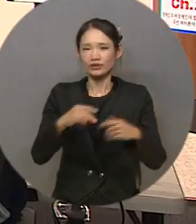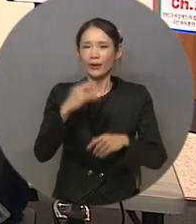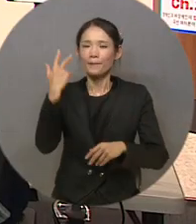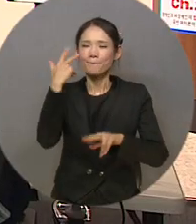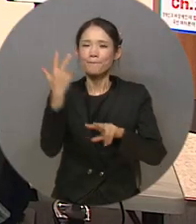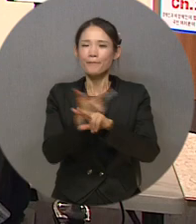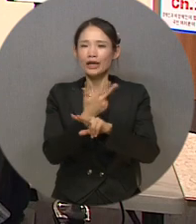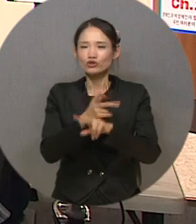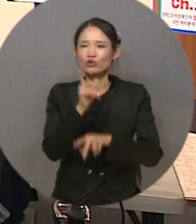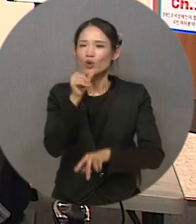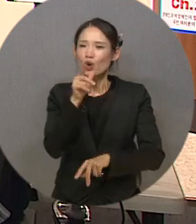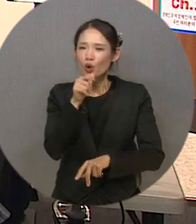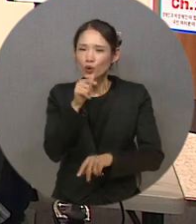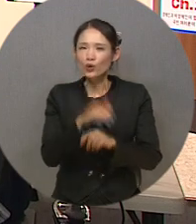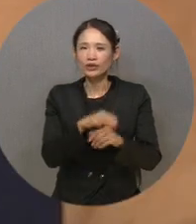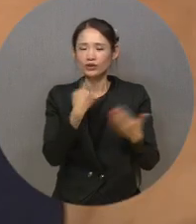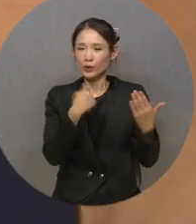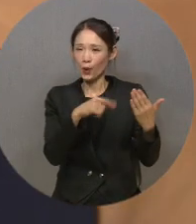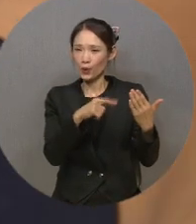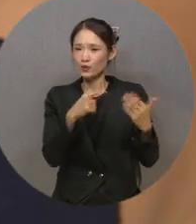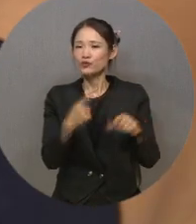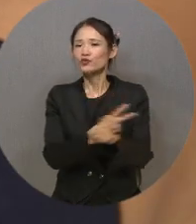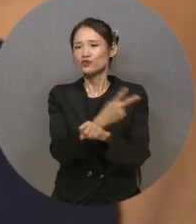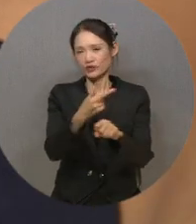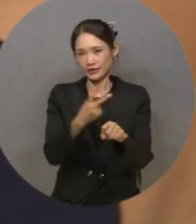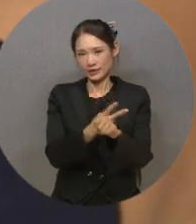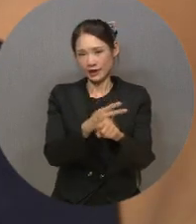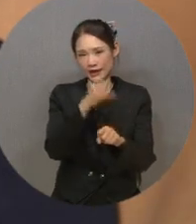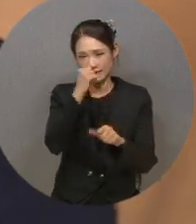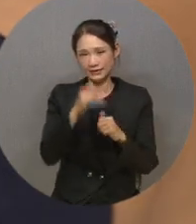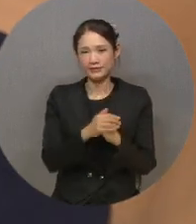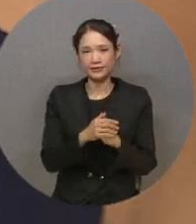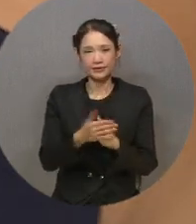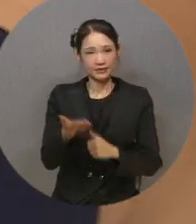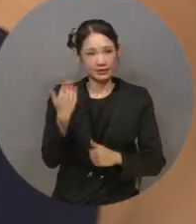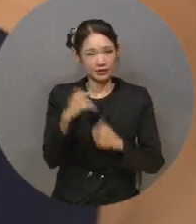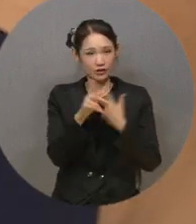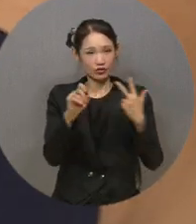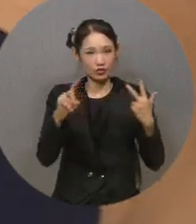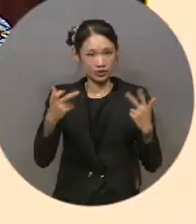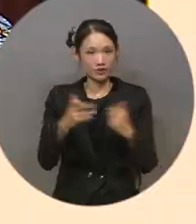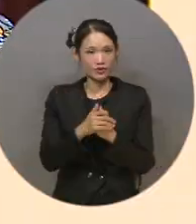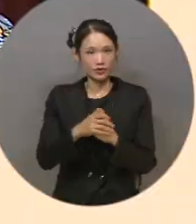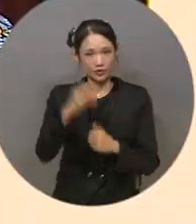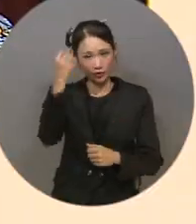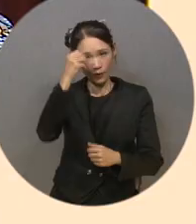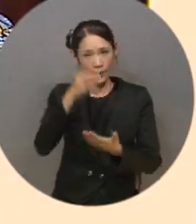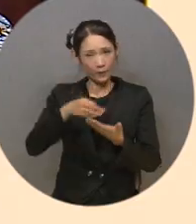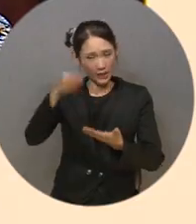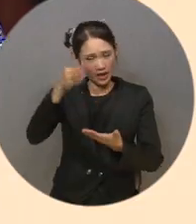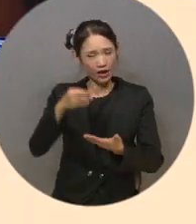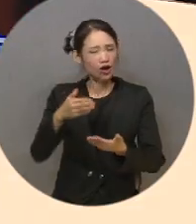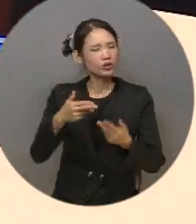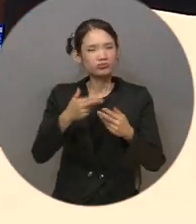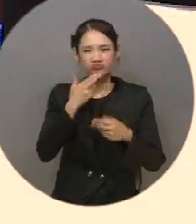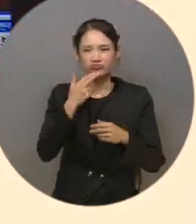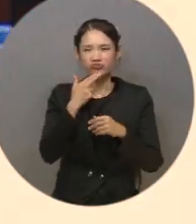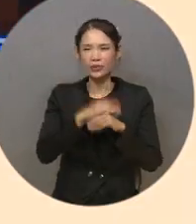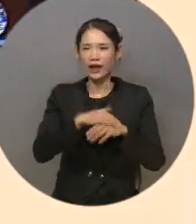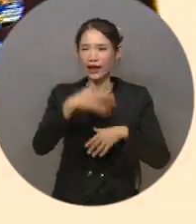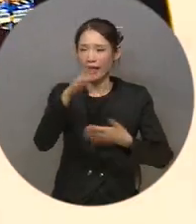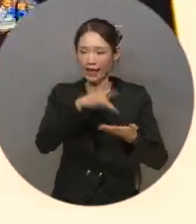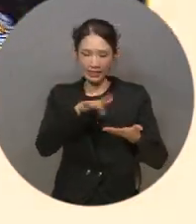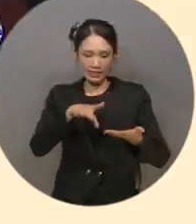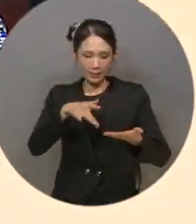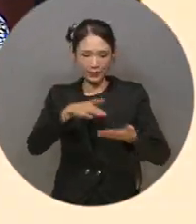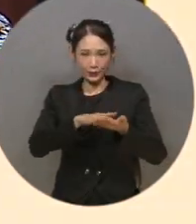월요일마다 2시간씩 교육이 진행되고 있습니다. 지난 17일에는 고가의 장비 없이도 스마트폰을 이용해